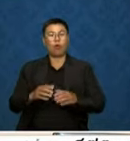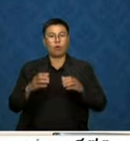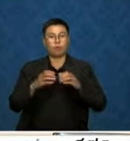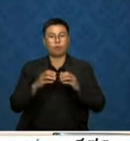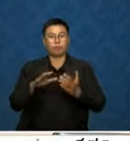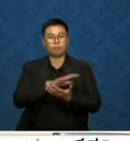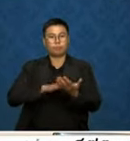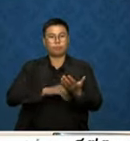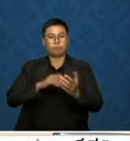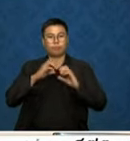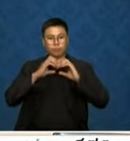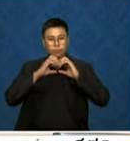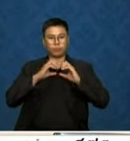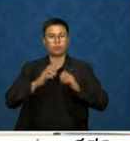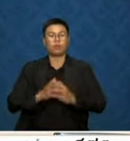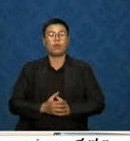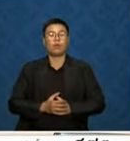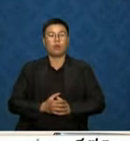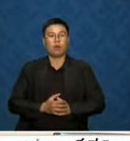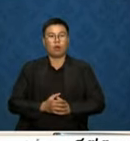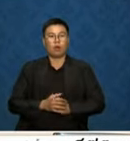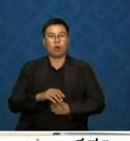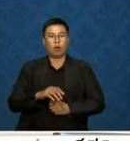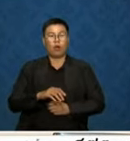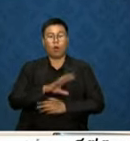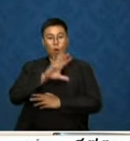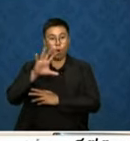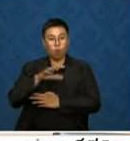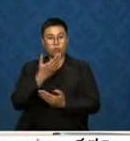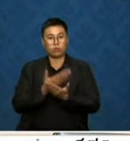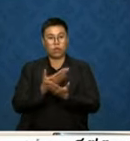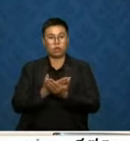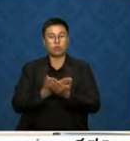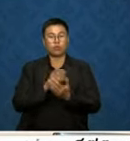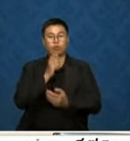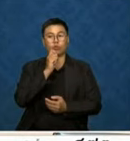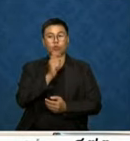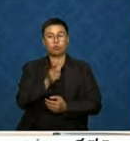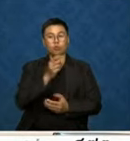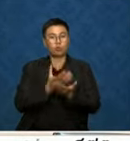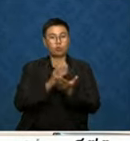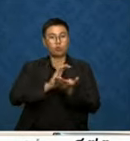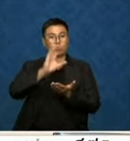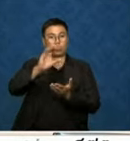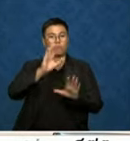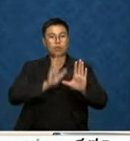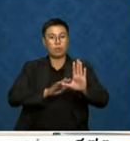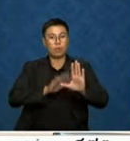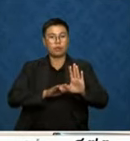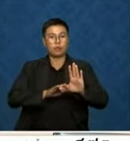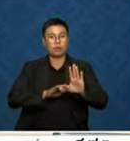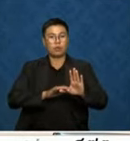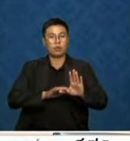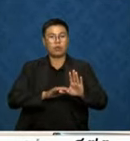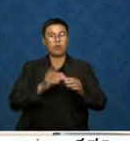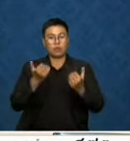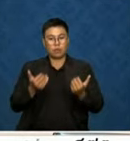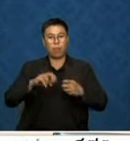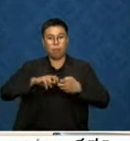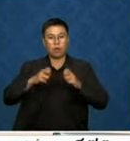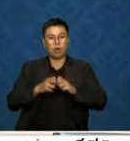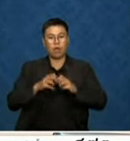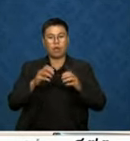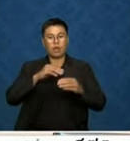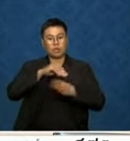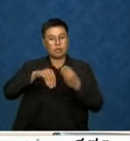ทยครับท่านประธานครับการหลอกให้ลงทุนถือว่าเป็นการหลอกลวงทางการเงินและเป็นภัยทางเศรษ